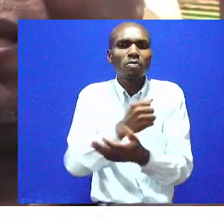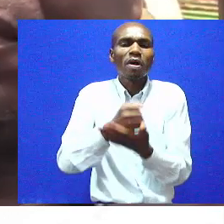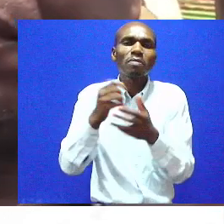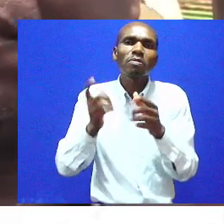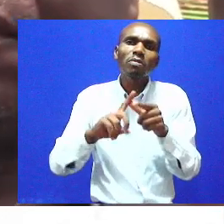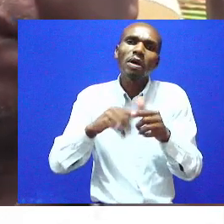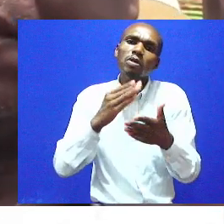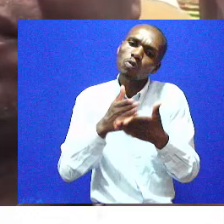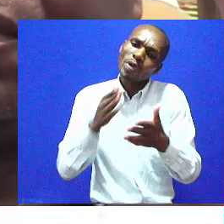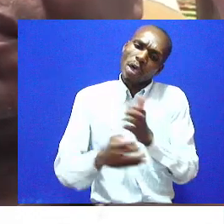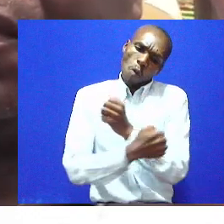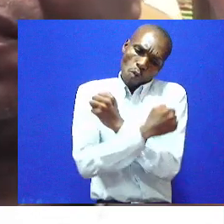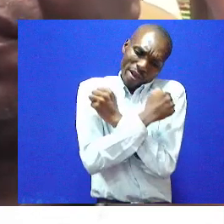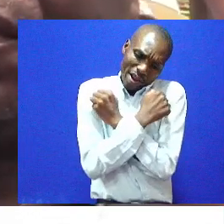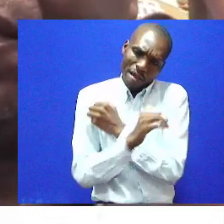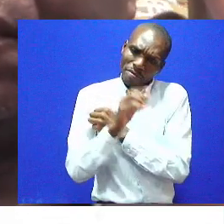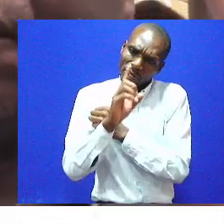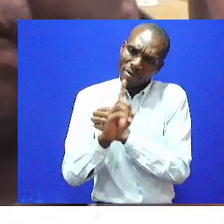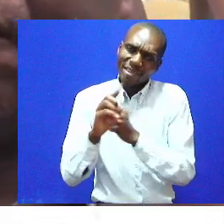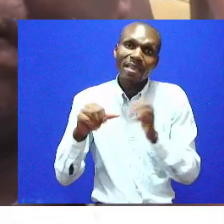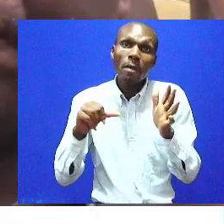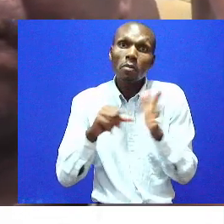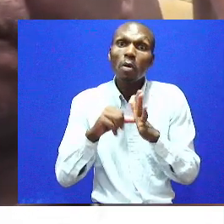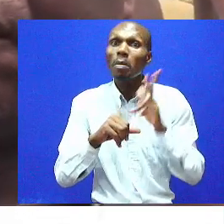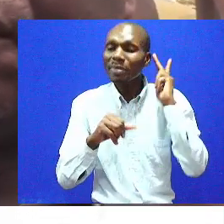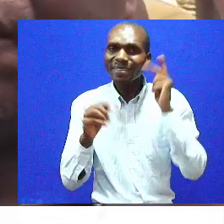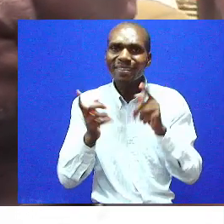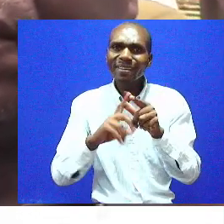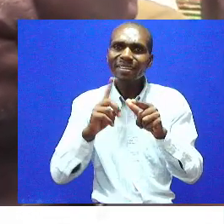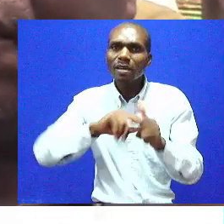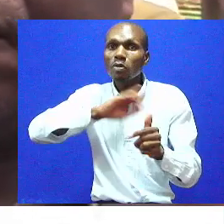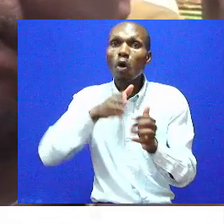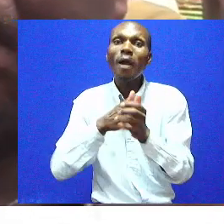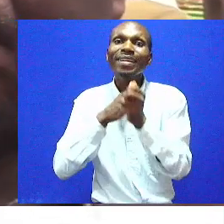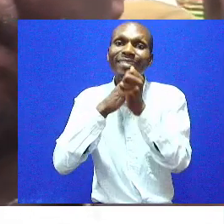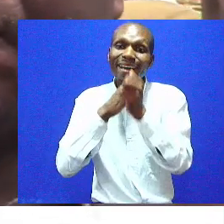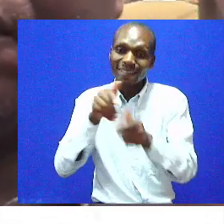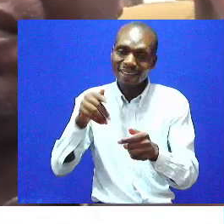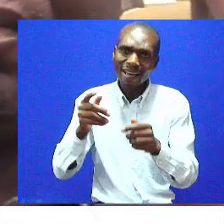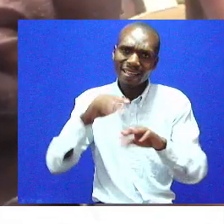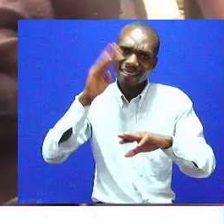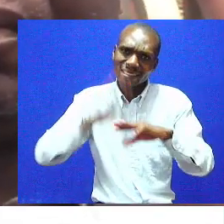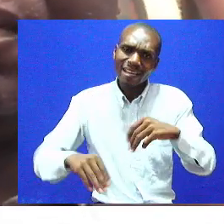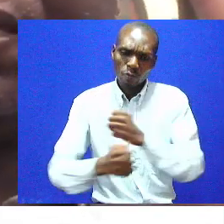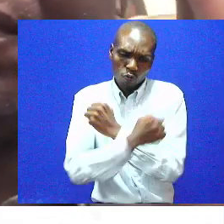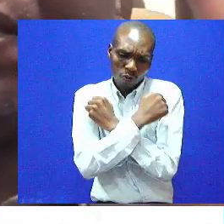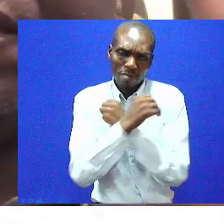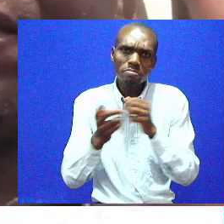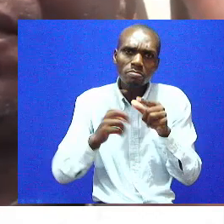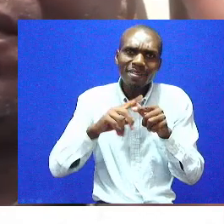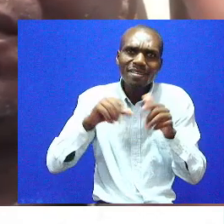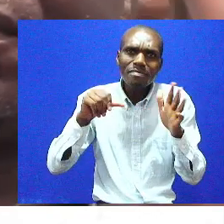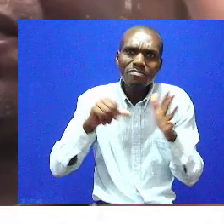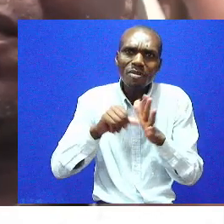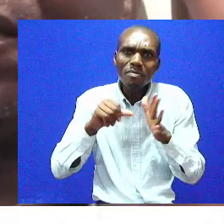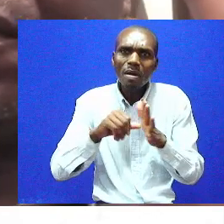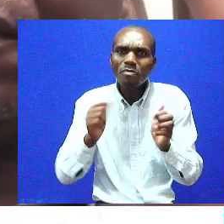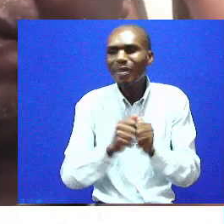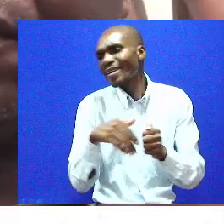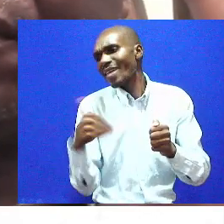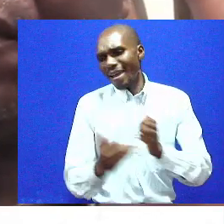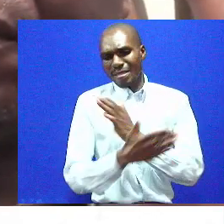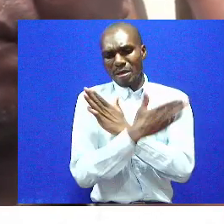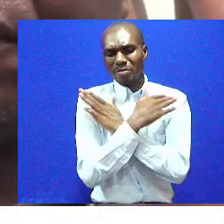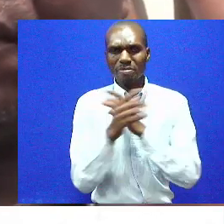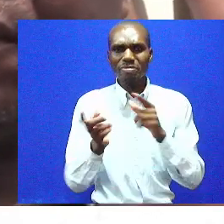nayasema, shida yenye imekuja hapa Kisii ni waongozi wenye tumechagua viongozi. Badala wapendane, wako na shida na viongozi wengine, sababu